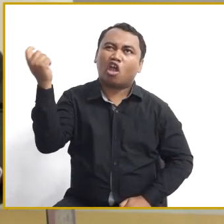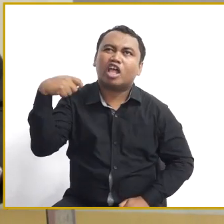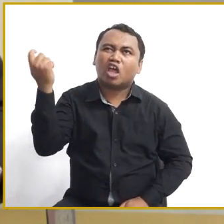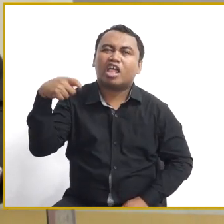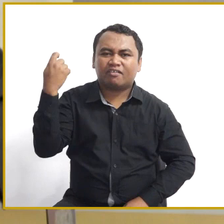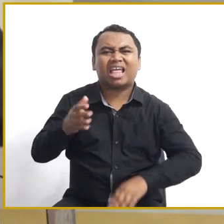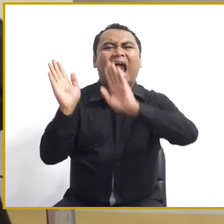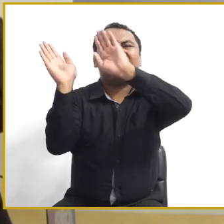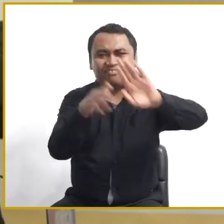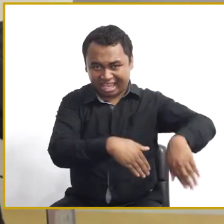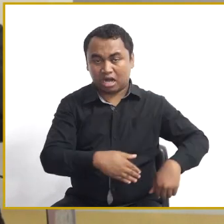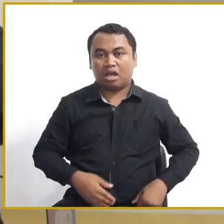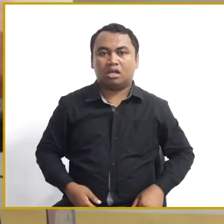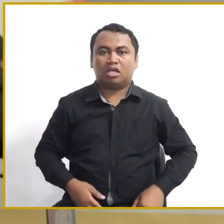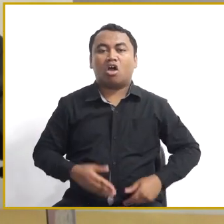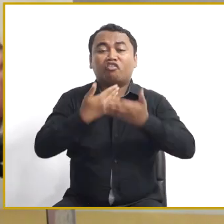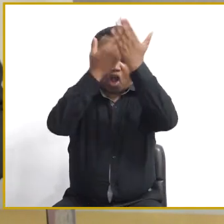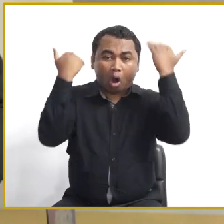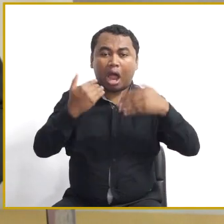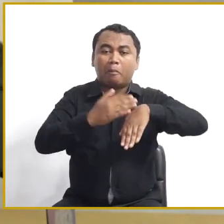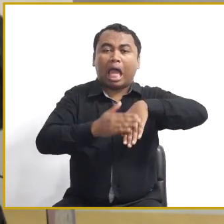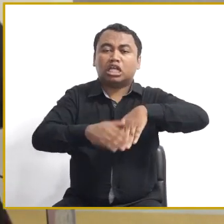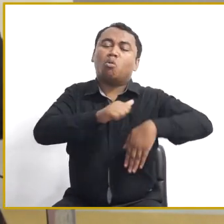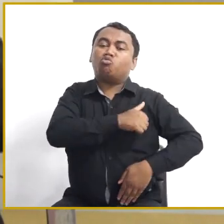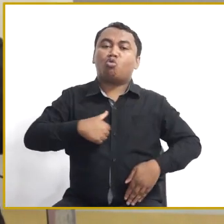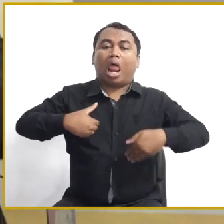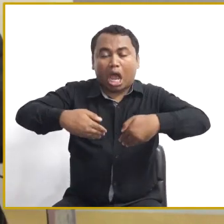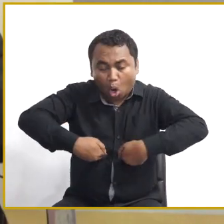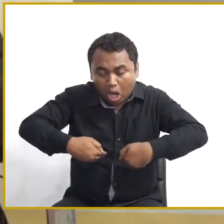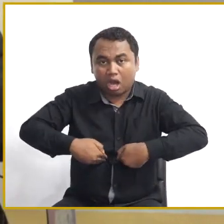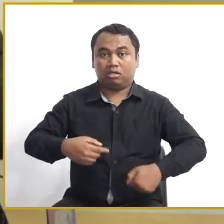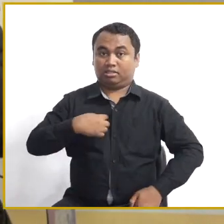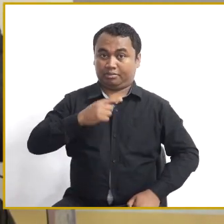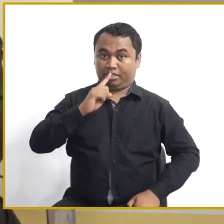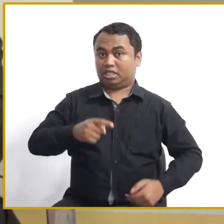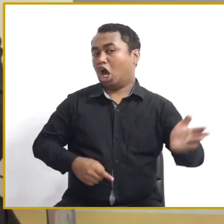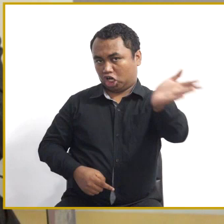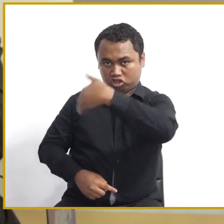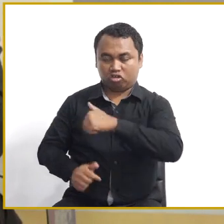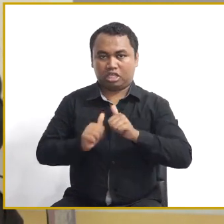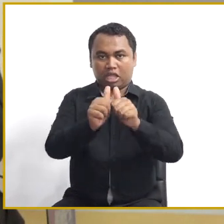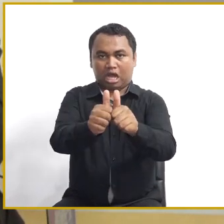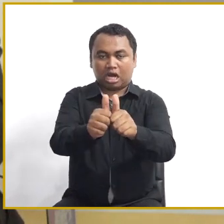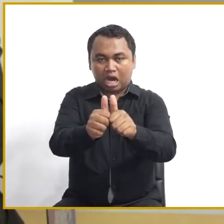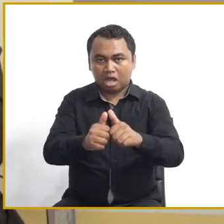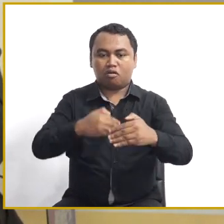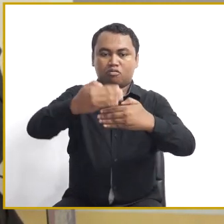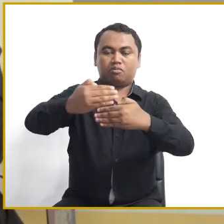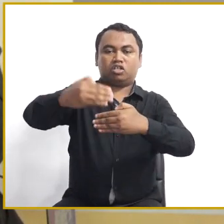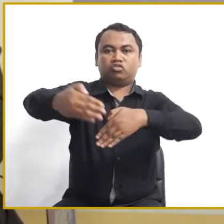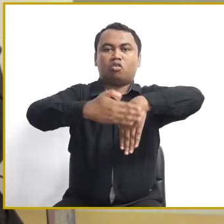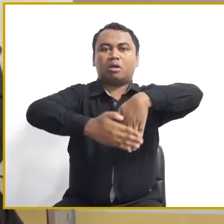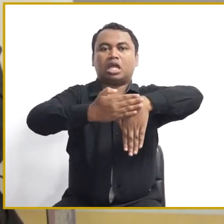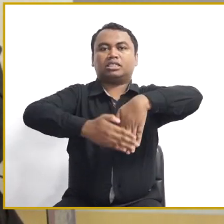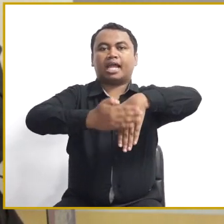za manokana zany mijanona daholo aloha zany rehetrarehetra zany, andao hiaraka iroso ampandroso amin'ny Madagasikara.